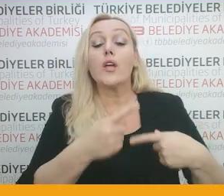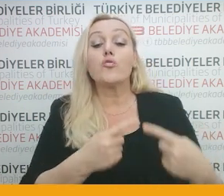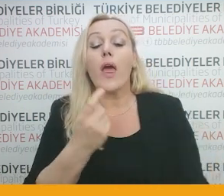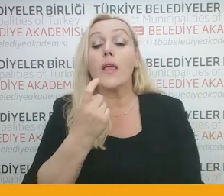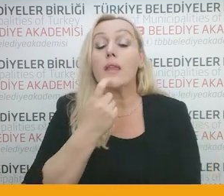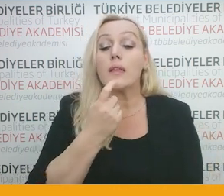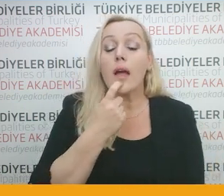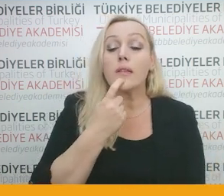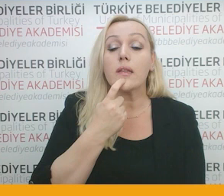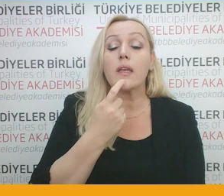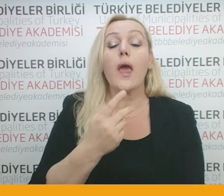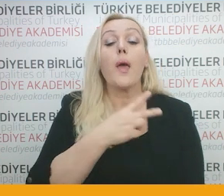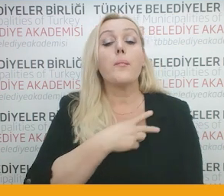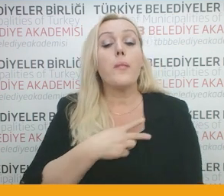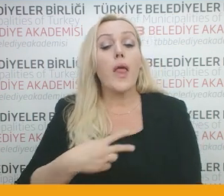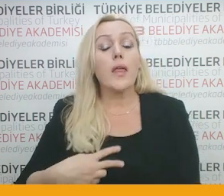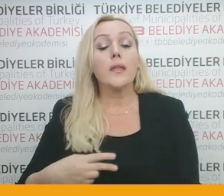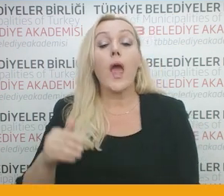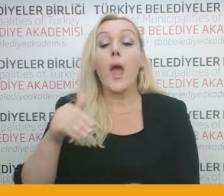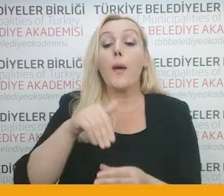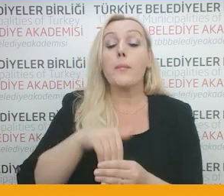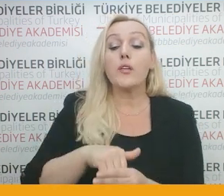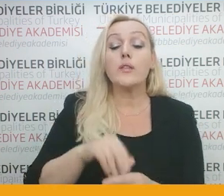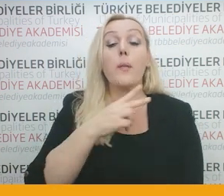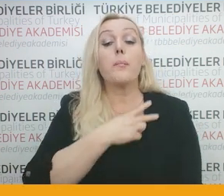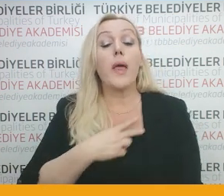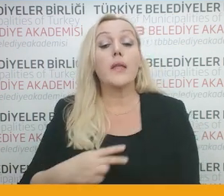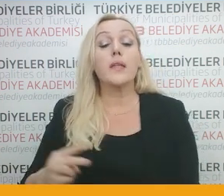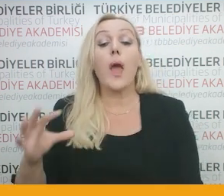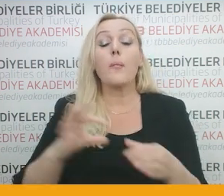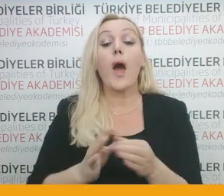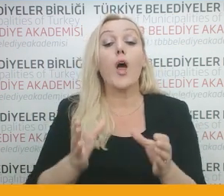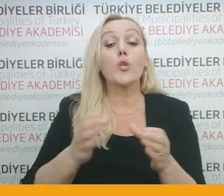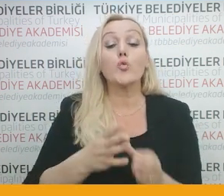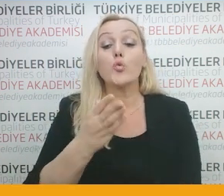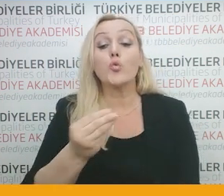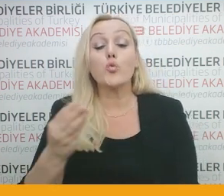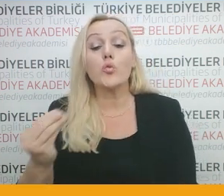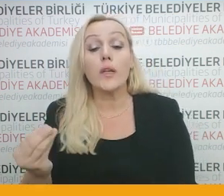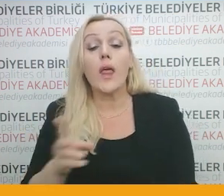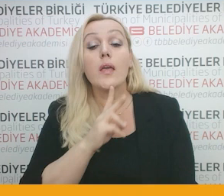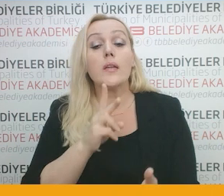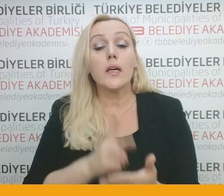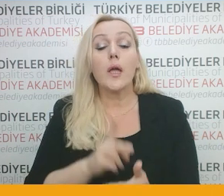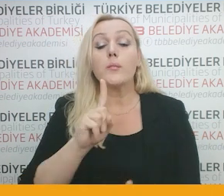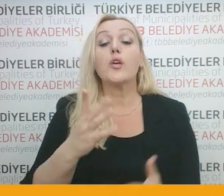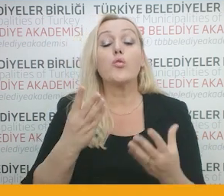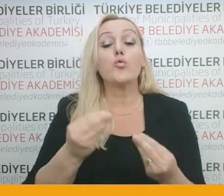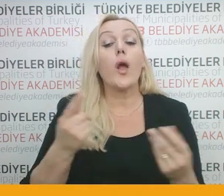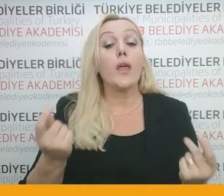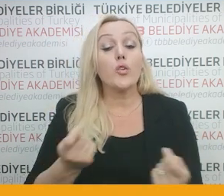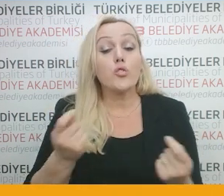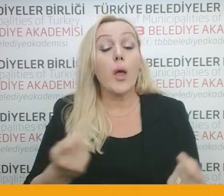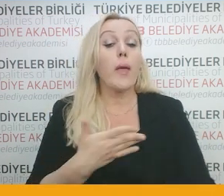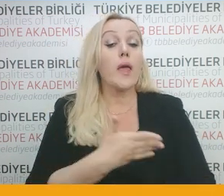altında geçiyor. Belediyede belediye meclisinin belediyeye bağlı kuruluşlarda yetkili olan kararı ile birçok iş ve işlem saymış. Bu